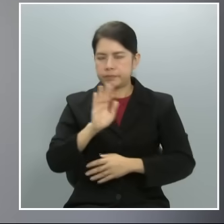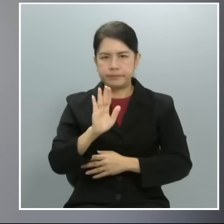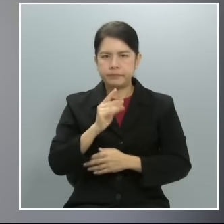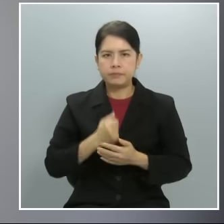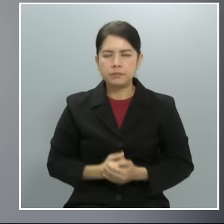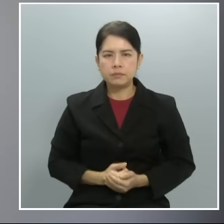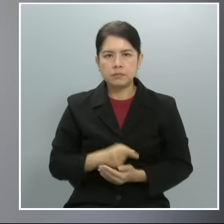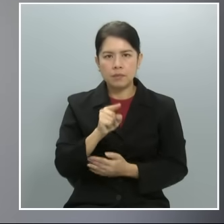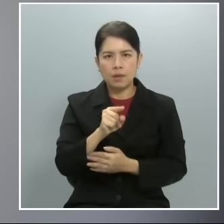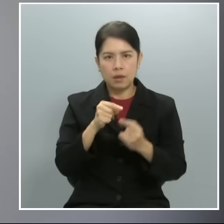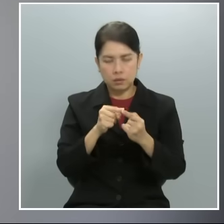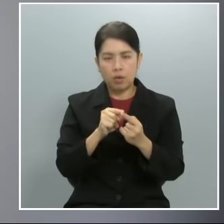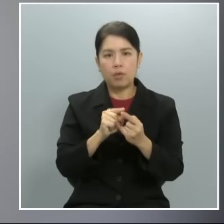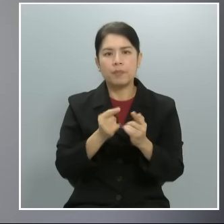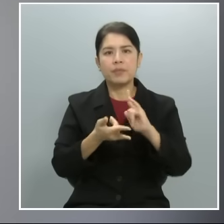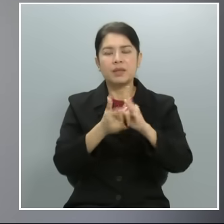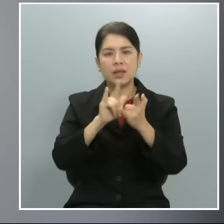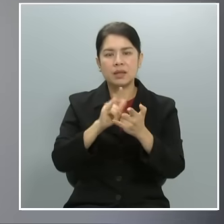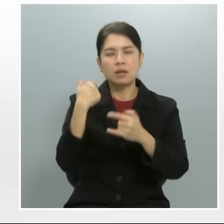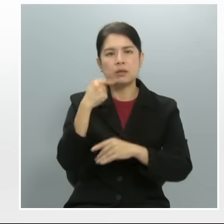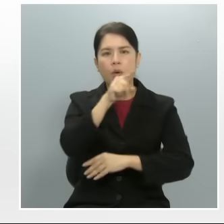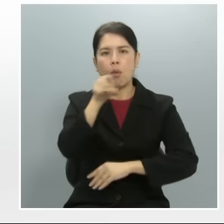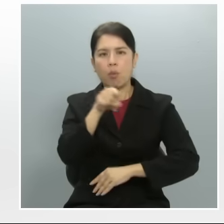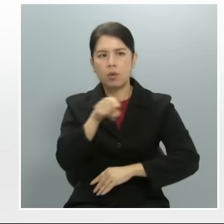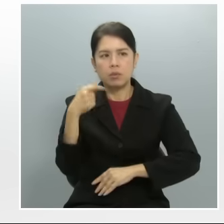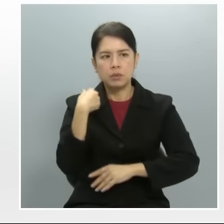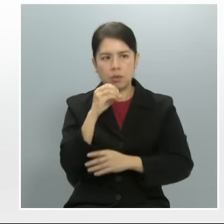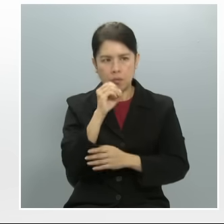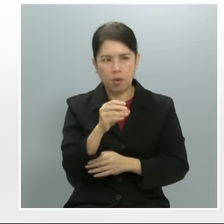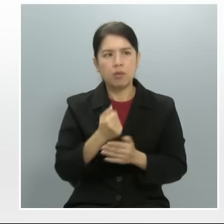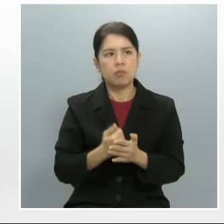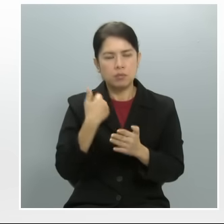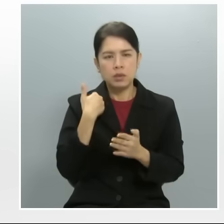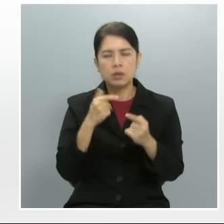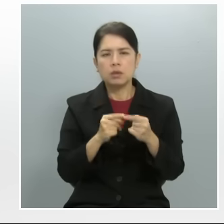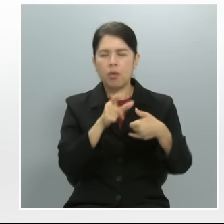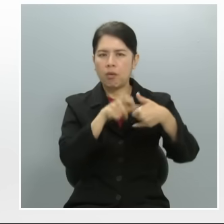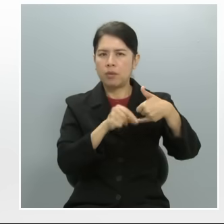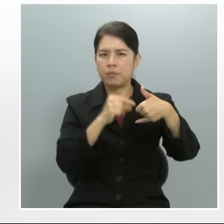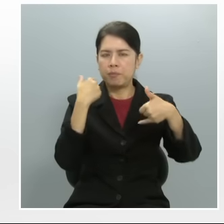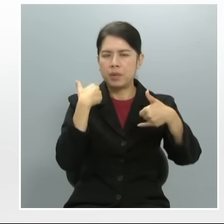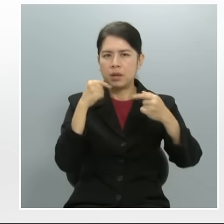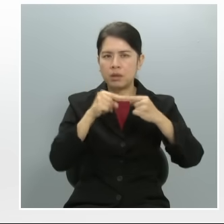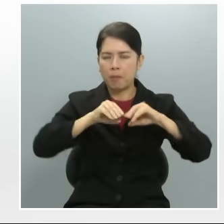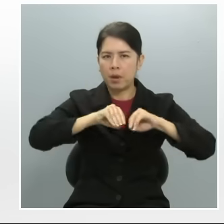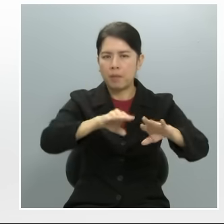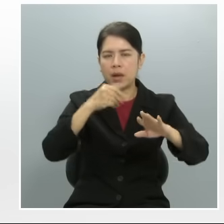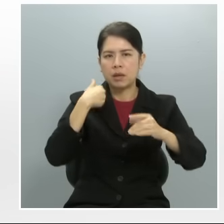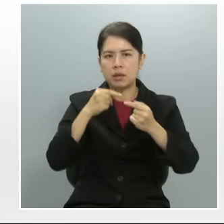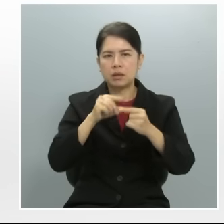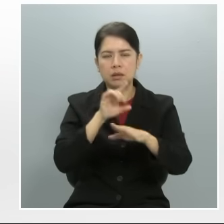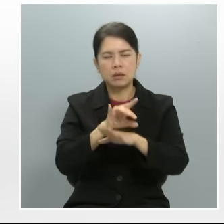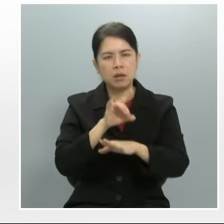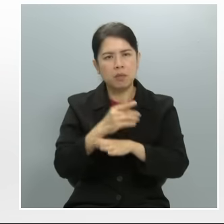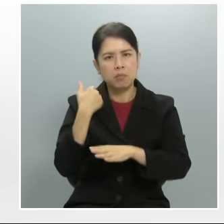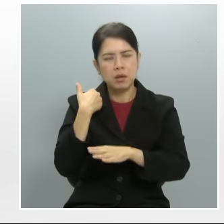เซ็นทรัลเวิเ้าต้องออกประกาศตามที่บุบุคคลไม่หวังดีเพราะก็สร้างสาารในโซเชียลมีเดียศูนย์